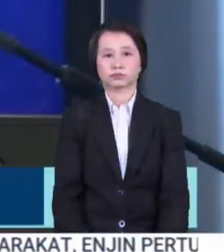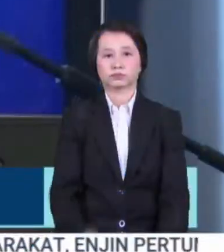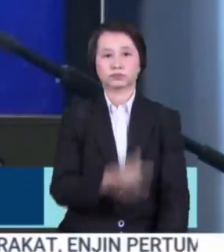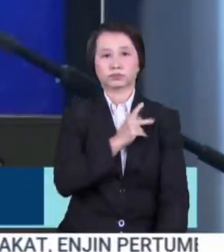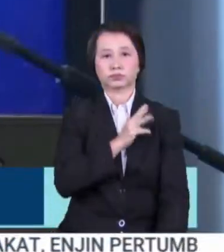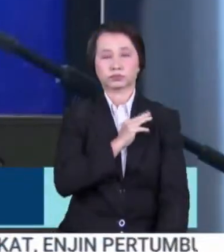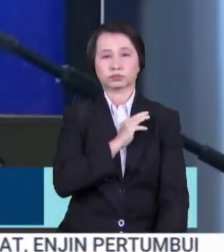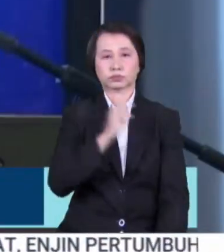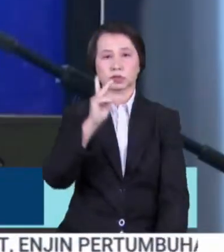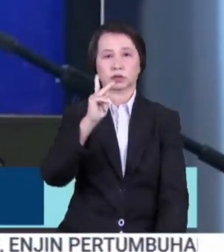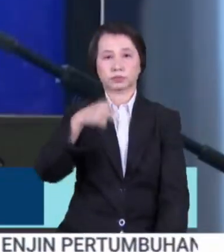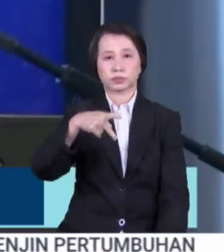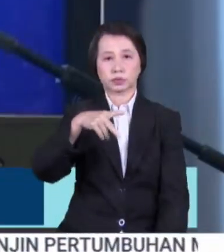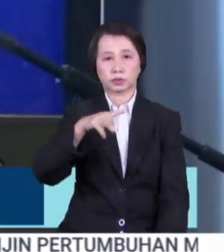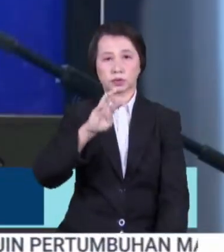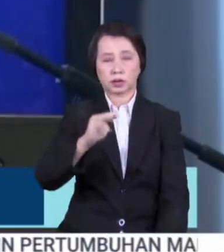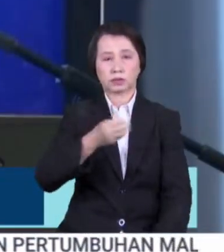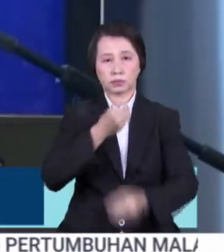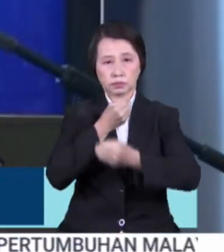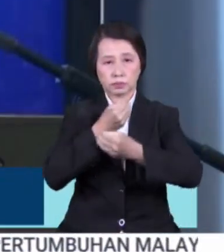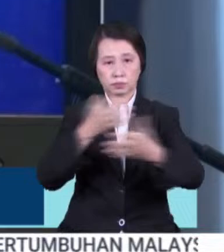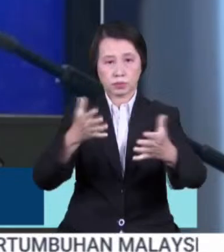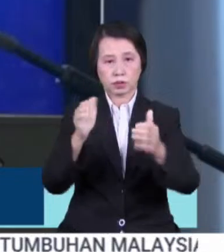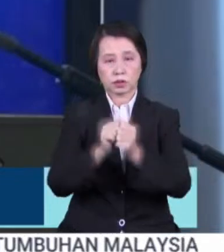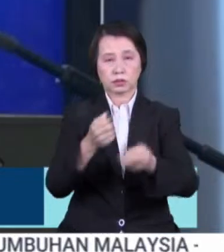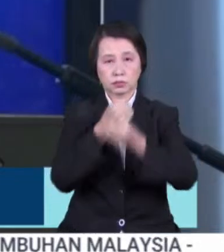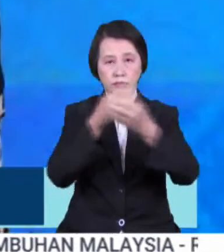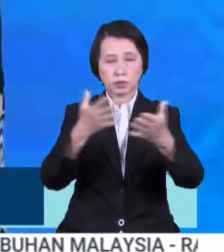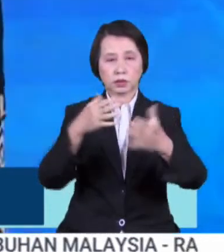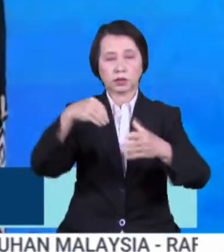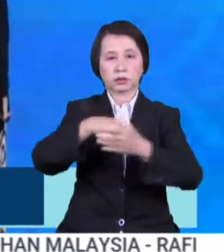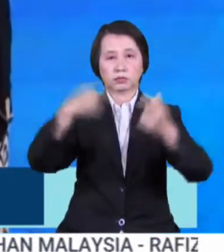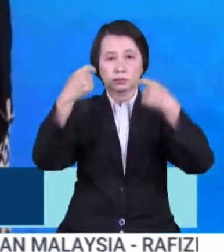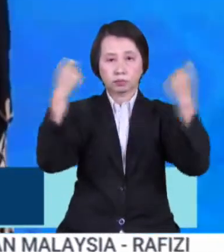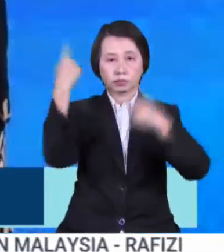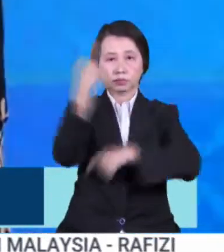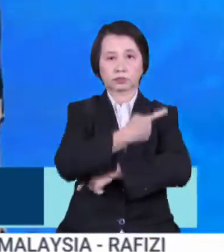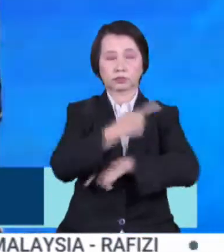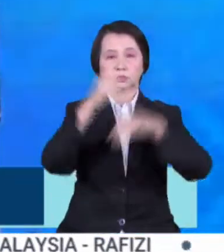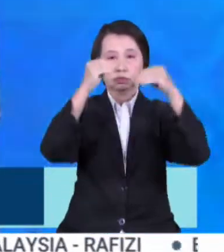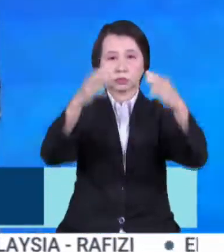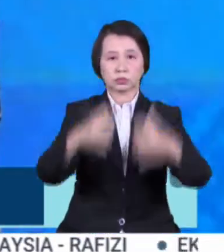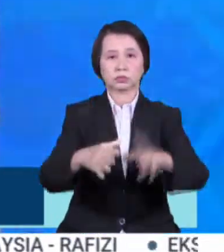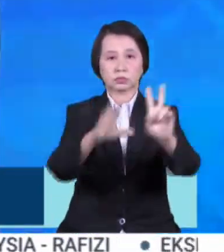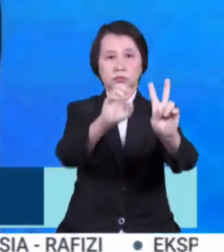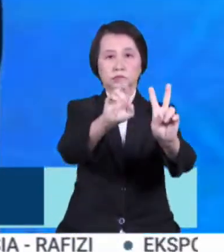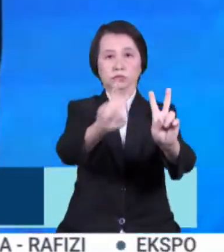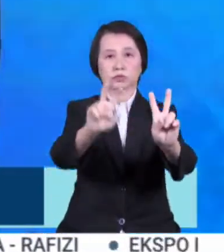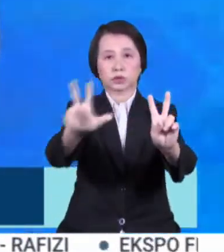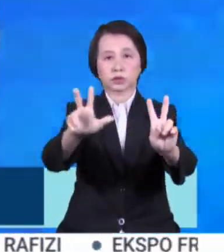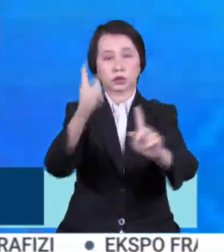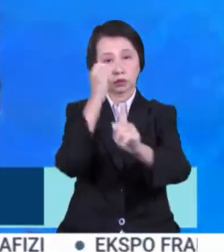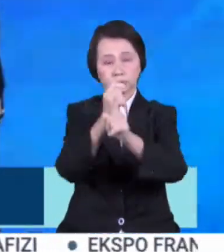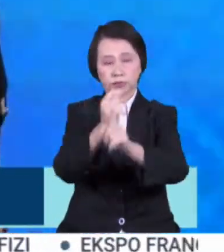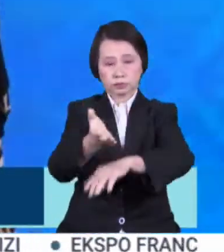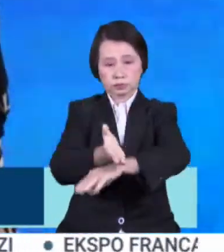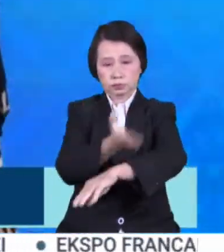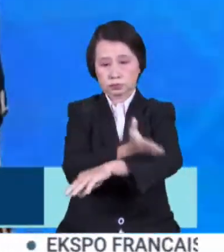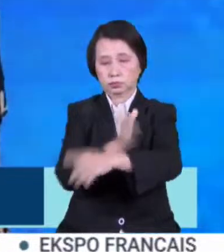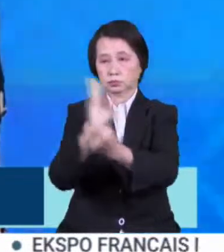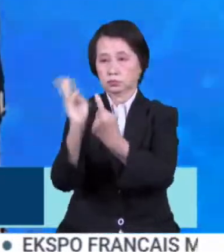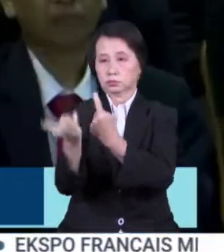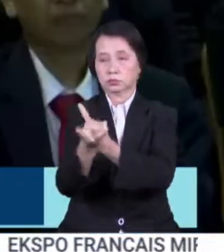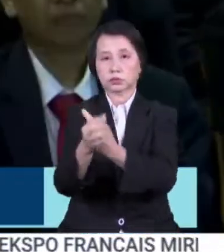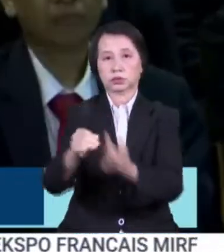Kementerian Pendidikan mengumumkan 10 prakarsa sempena sambutan Hari Guru 2023. Ia bertujuan memperkasa kebajikan